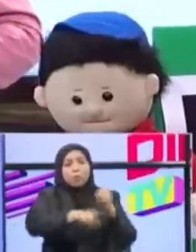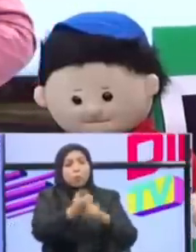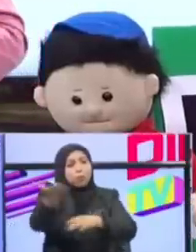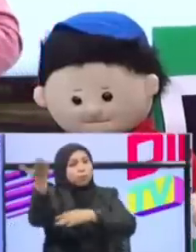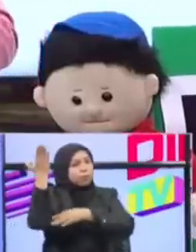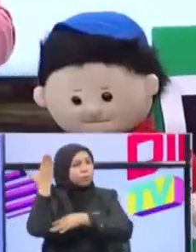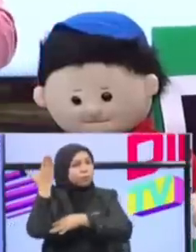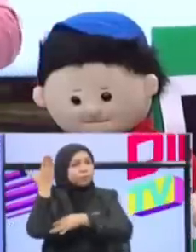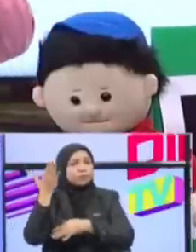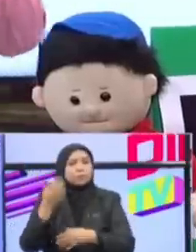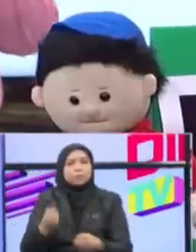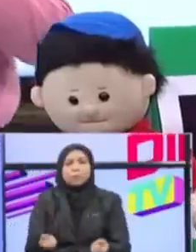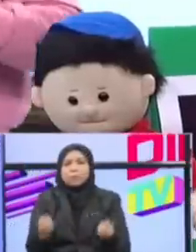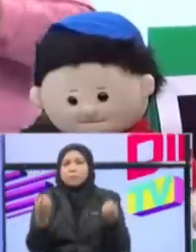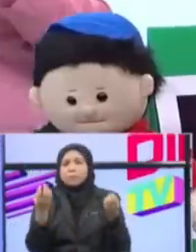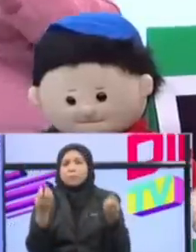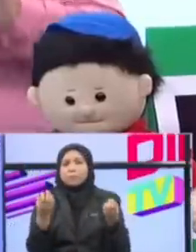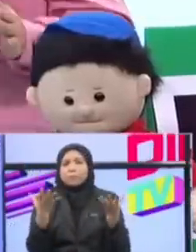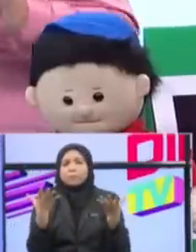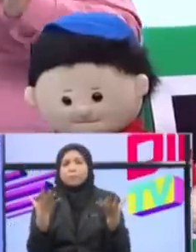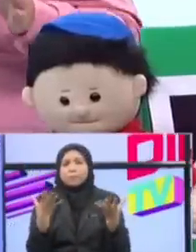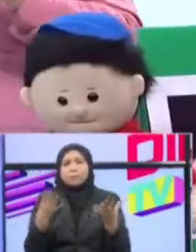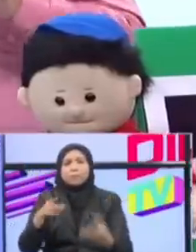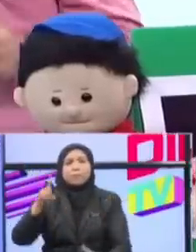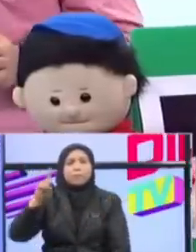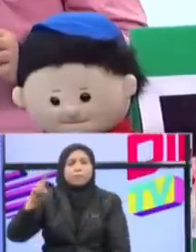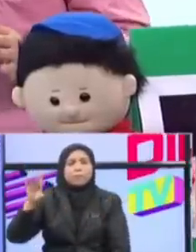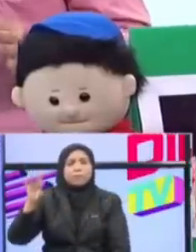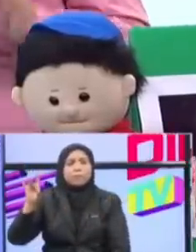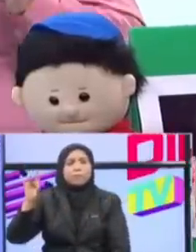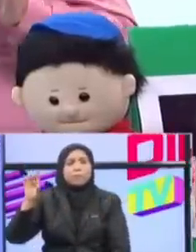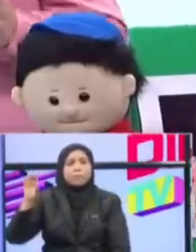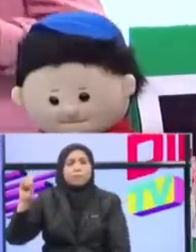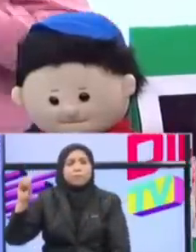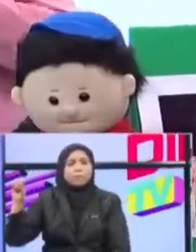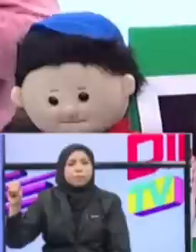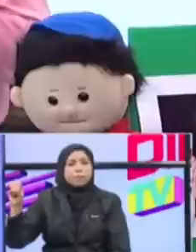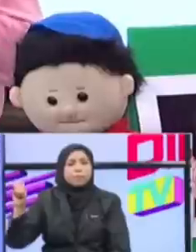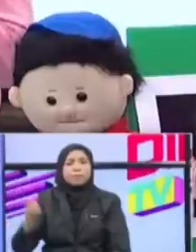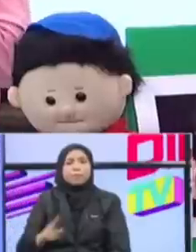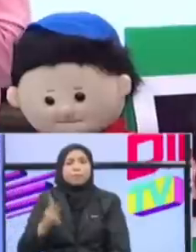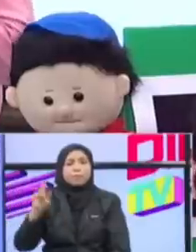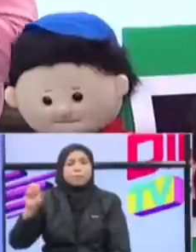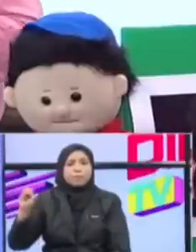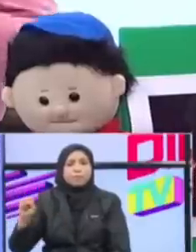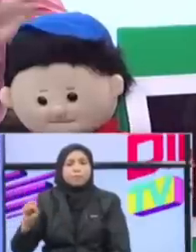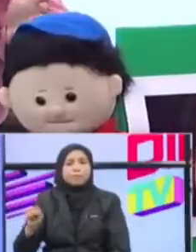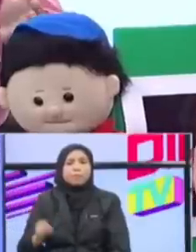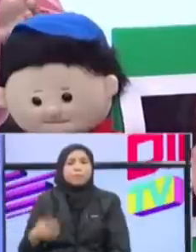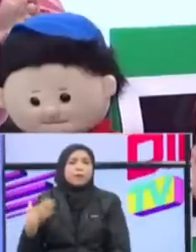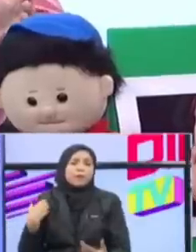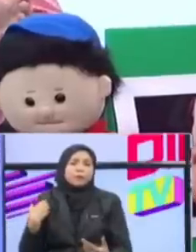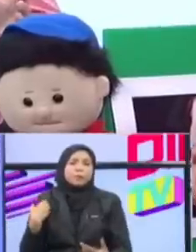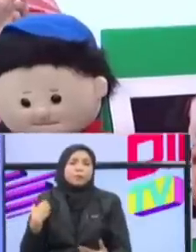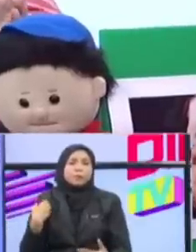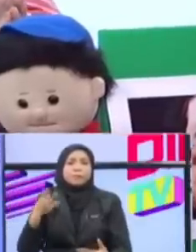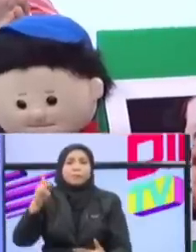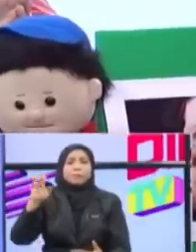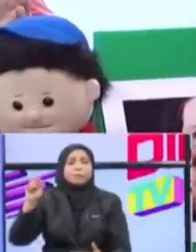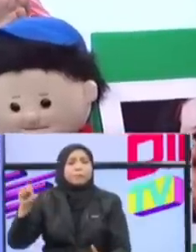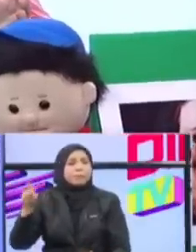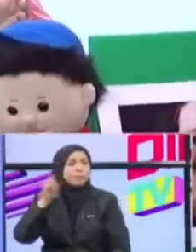menunjukkan sebanyak 1721 Kiss yang melibatkan mangsa pedofilia nilai yang sangat besar